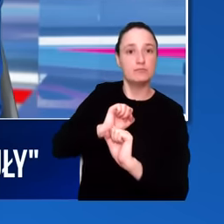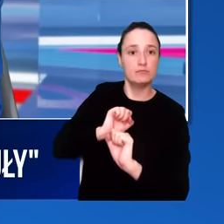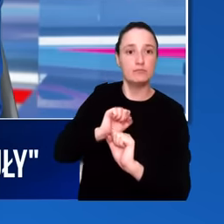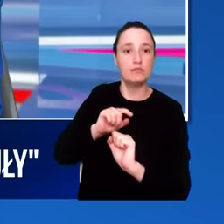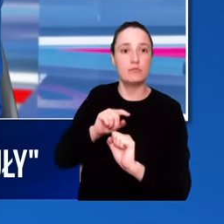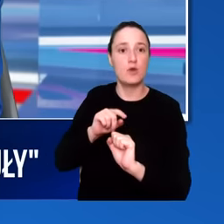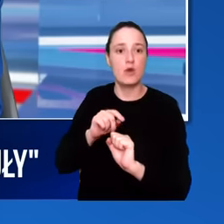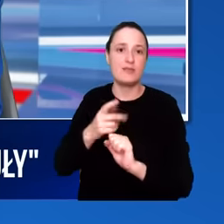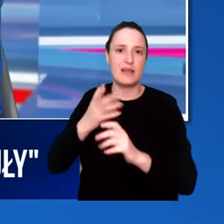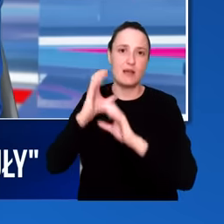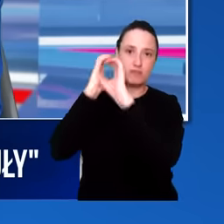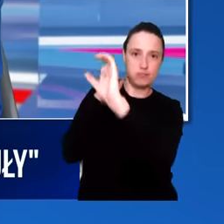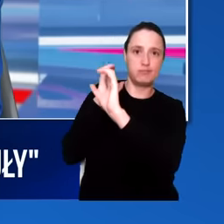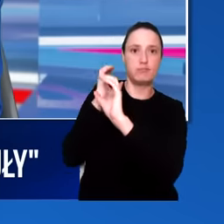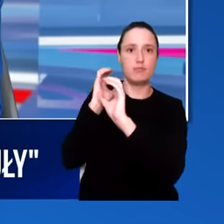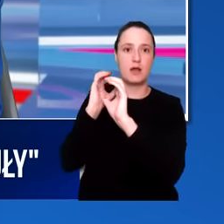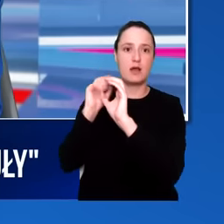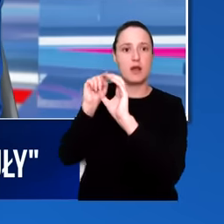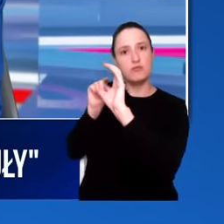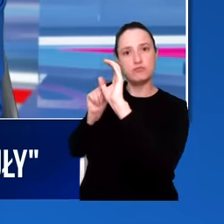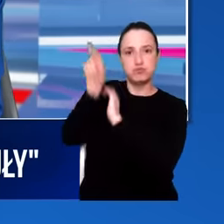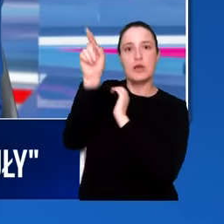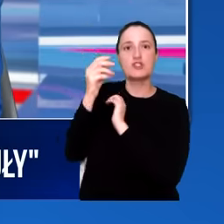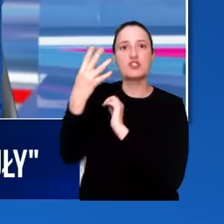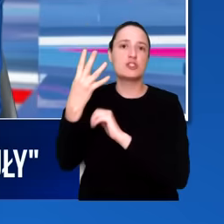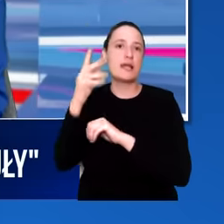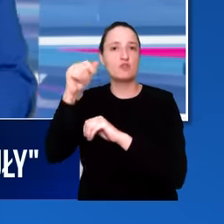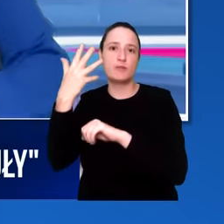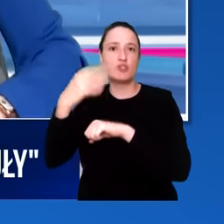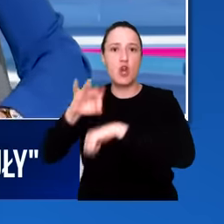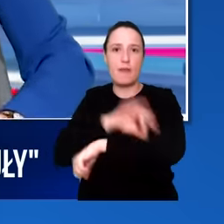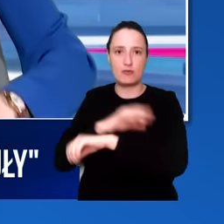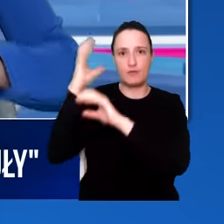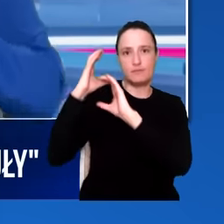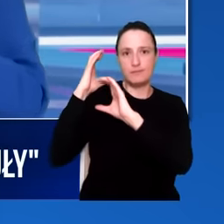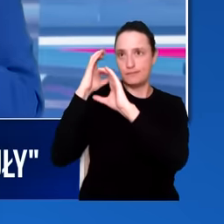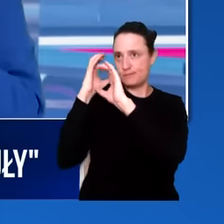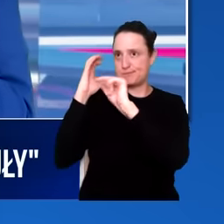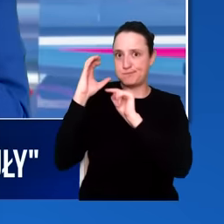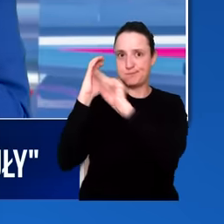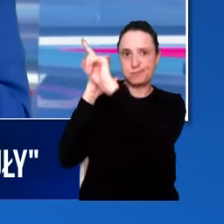podręczne systemy choćby zwalczania do 4,5 kilometra. No i mamy Patrioty,